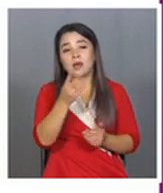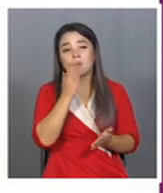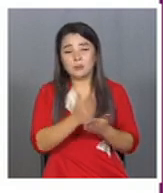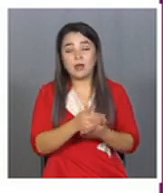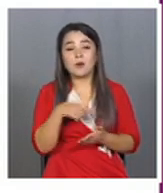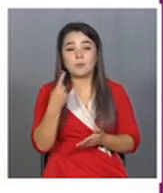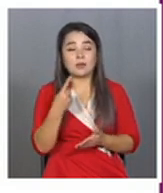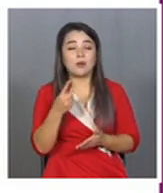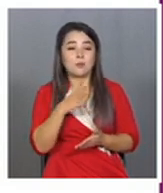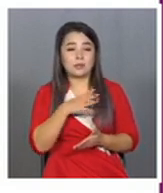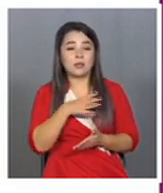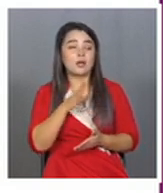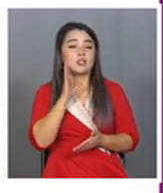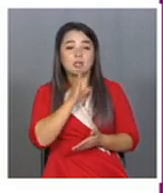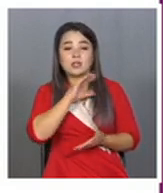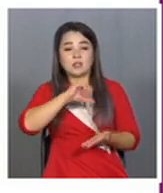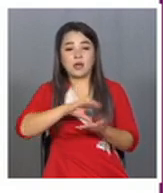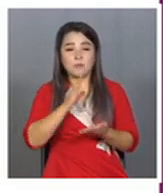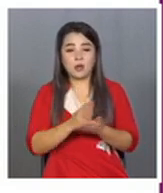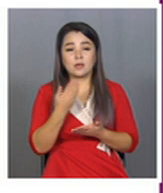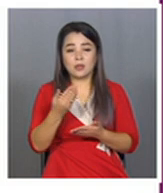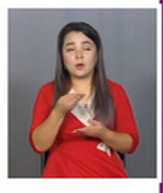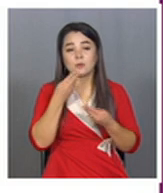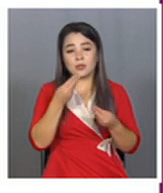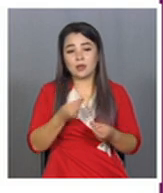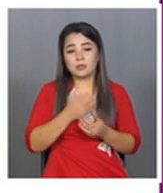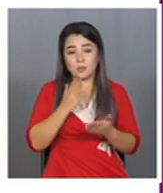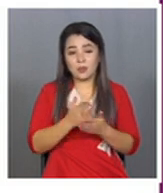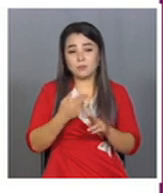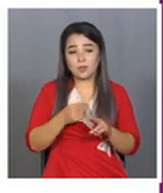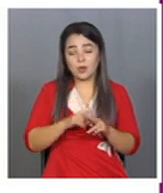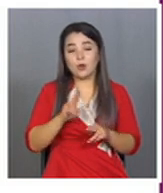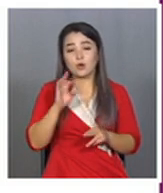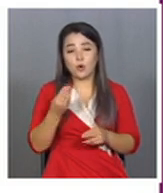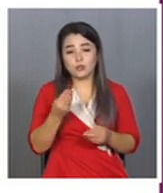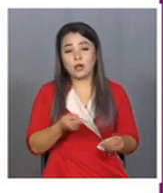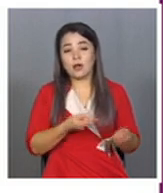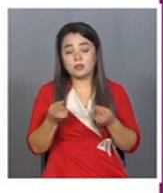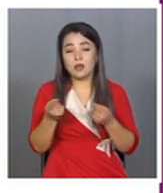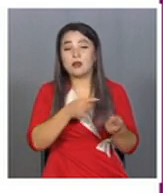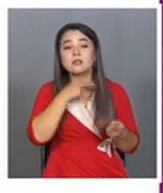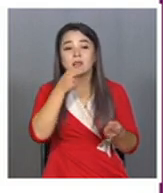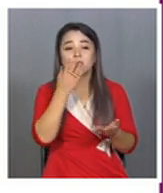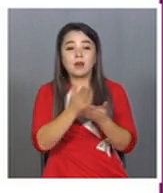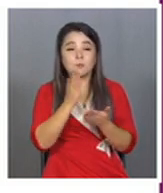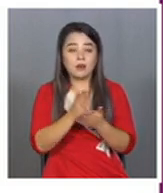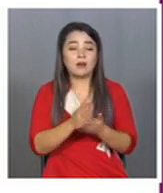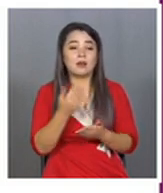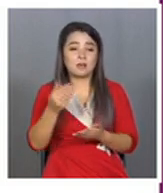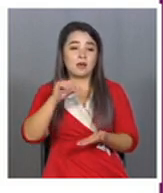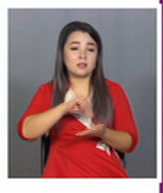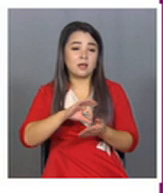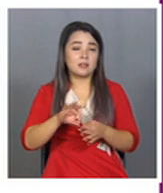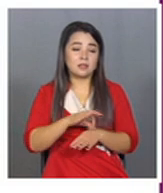бір бәйбіше нұр жүзді, көшті тартып барады. Көш сәулетін қараса, Асфаханның